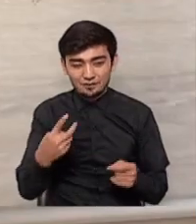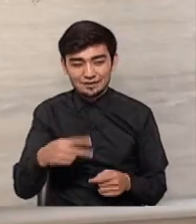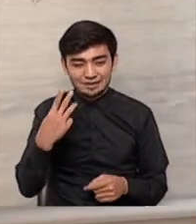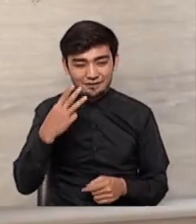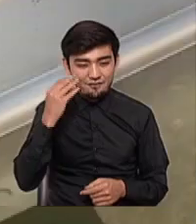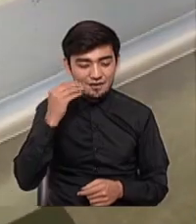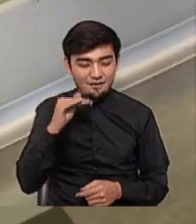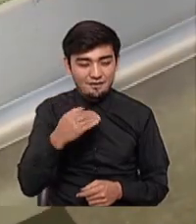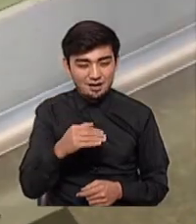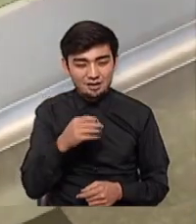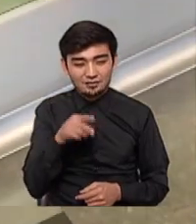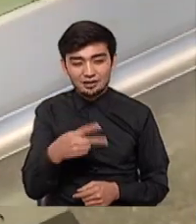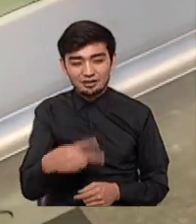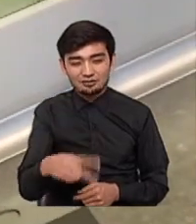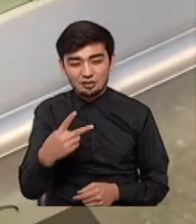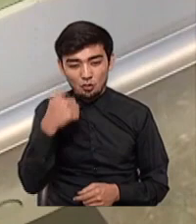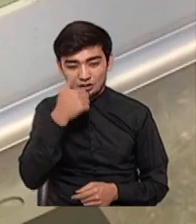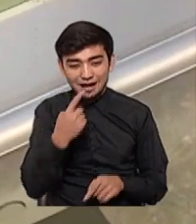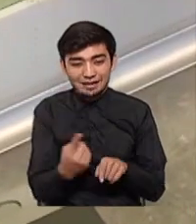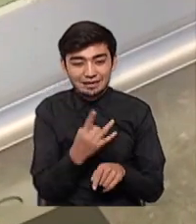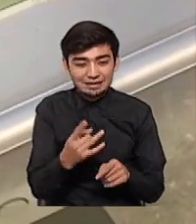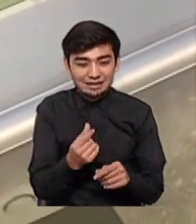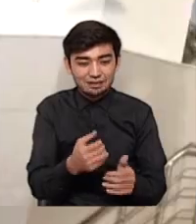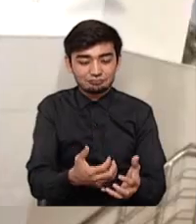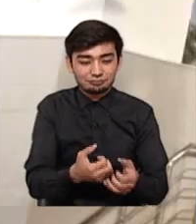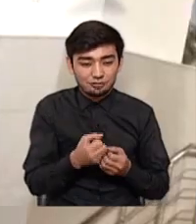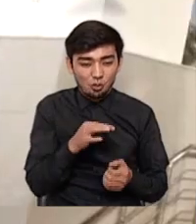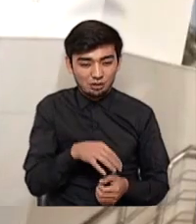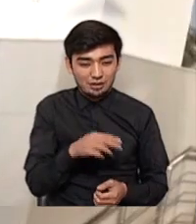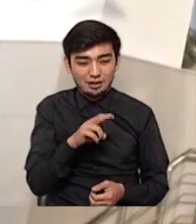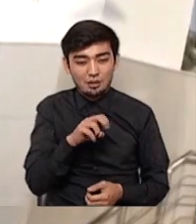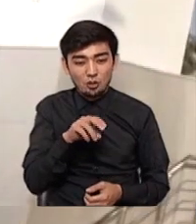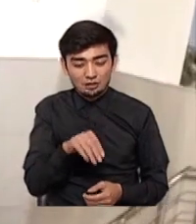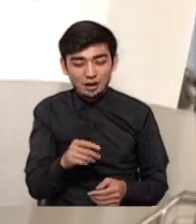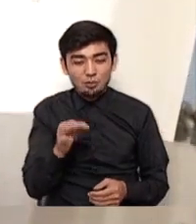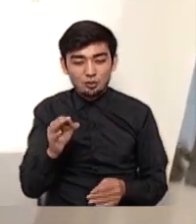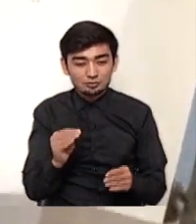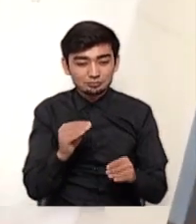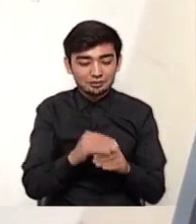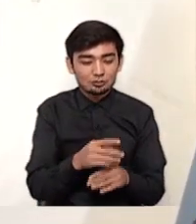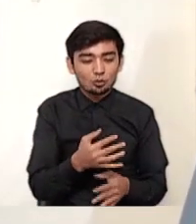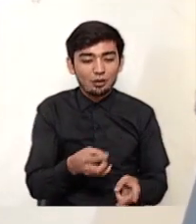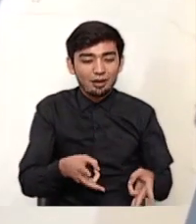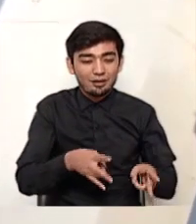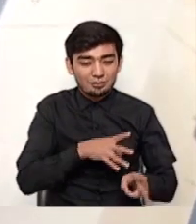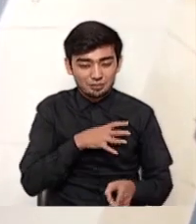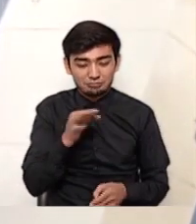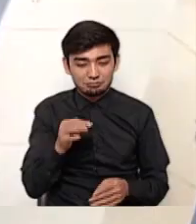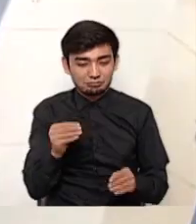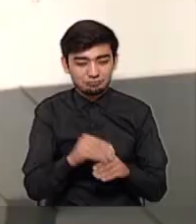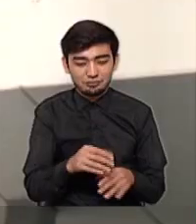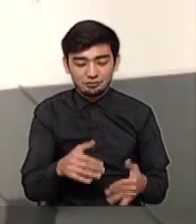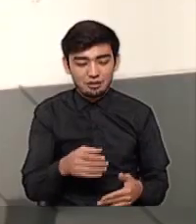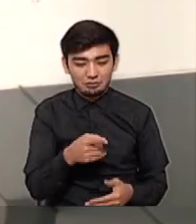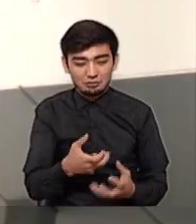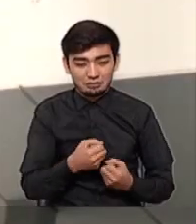февраля 2022 года вкладчик хотя бы раз снимал деньги со своего депозита премию начислили на минимальный остаток за весь год если